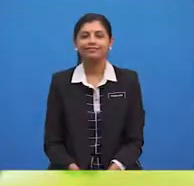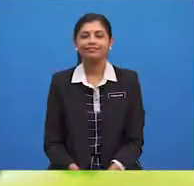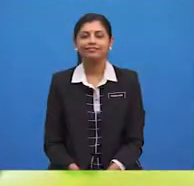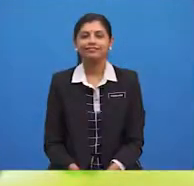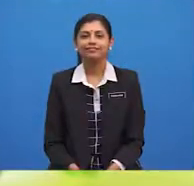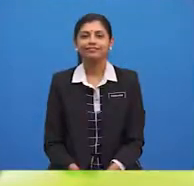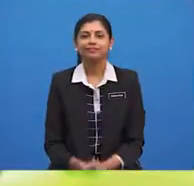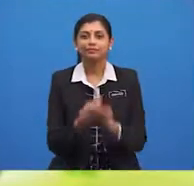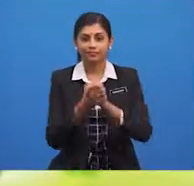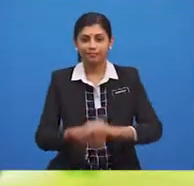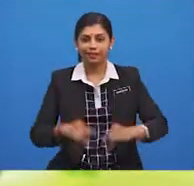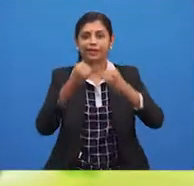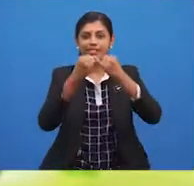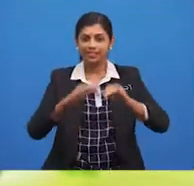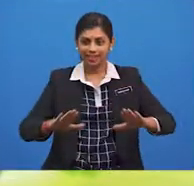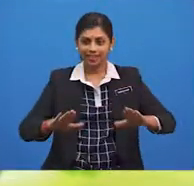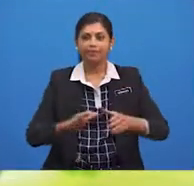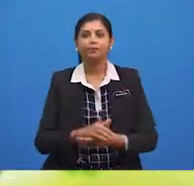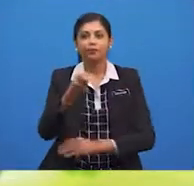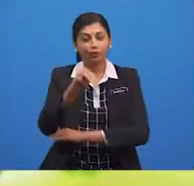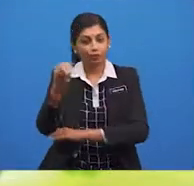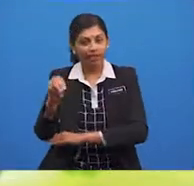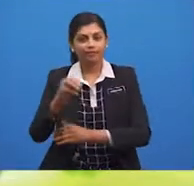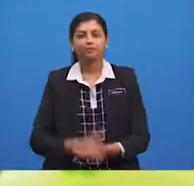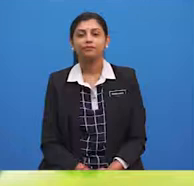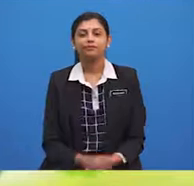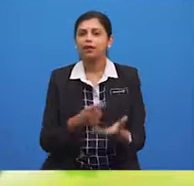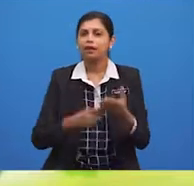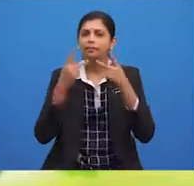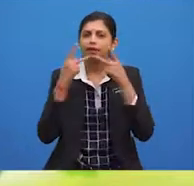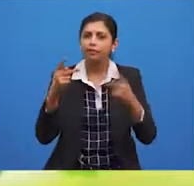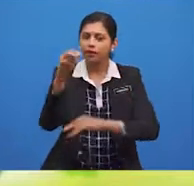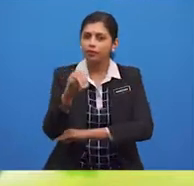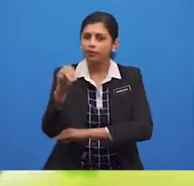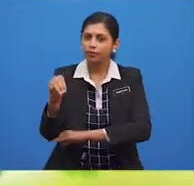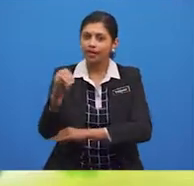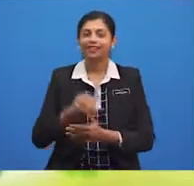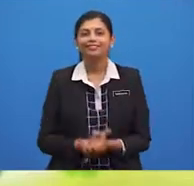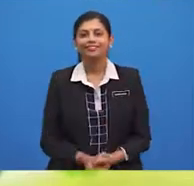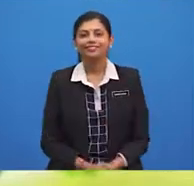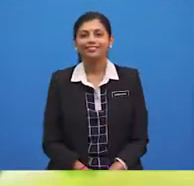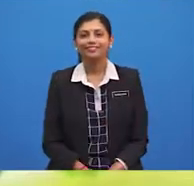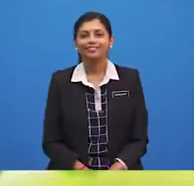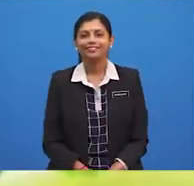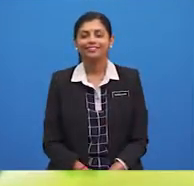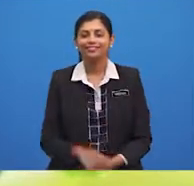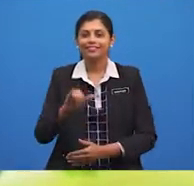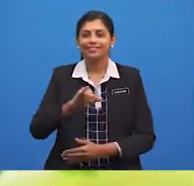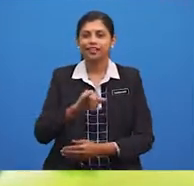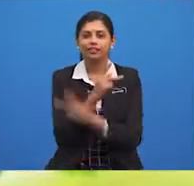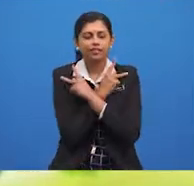Assalamualaikum dan selamat sejahtera murid-murid. Apa khabar murid-murid yang